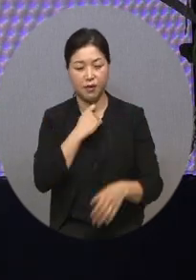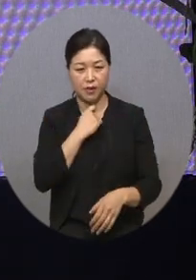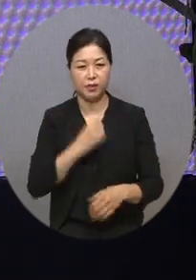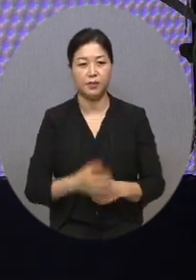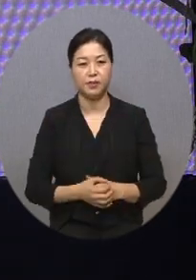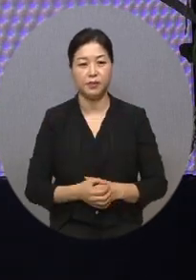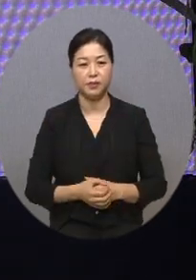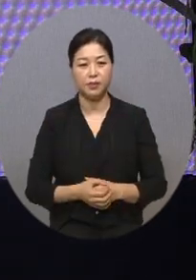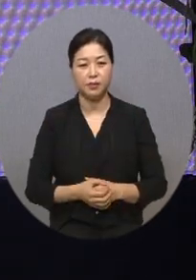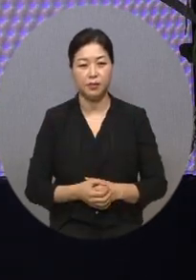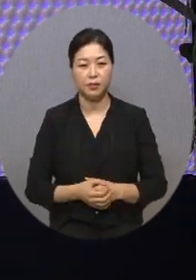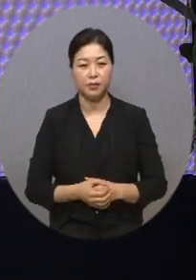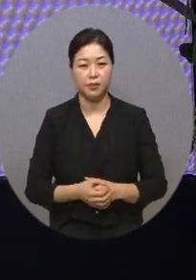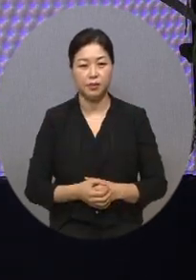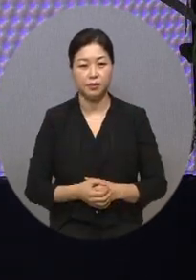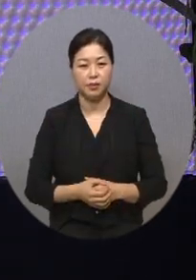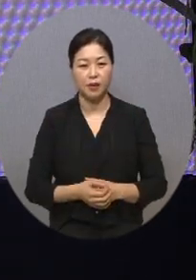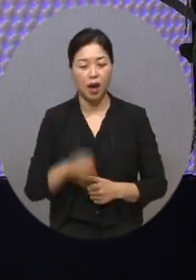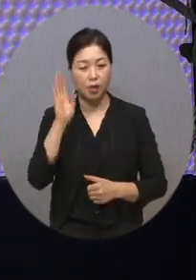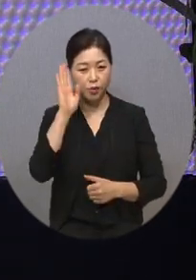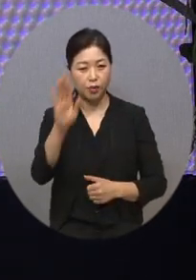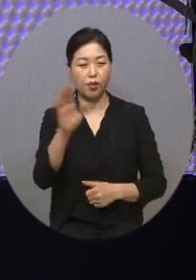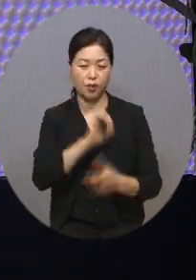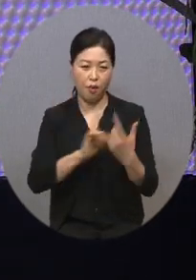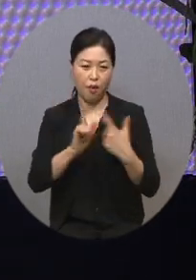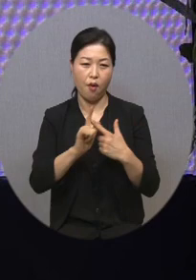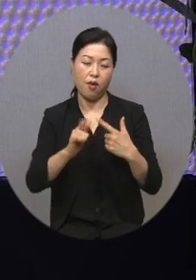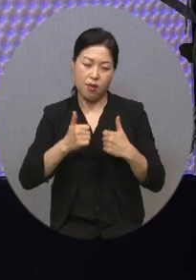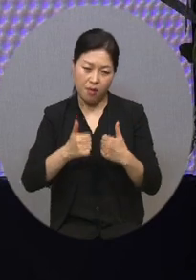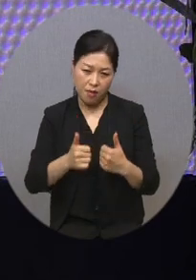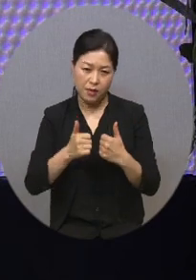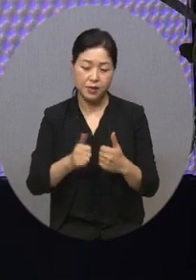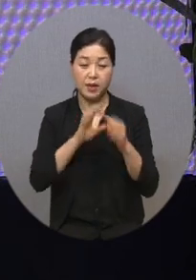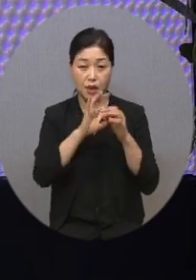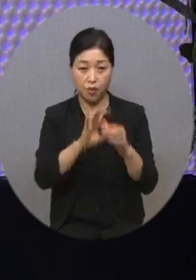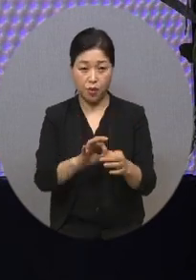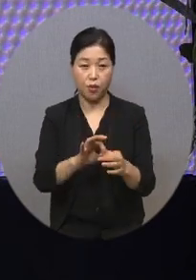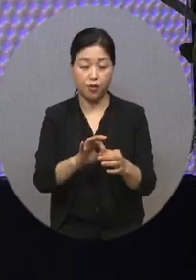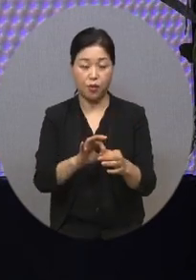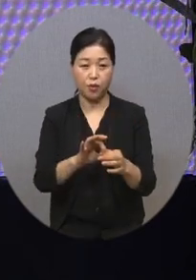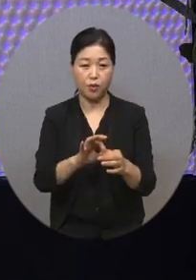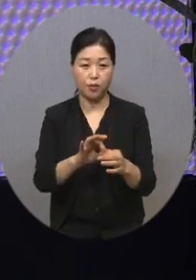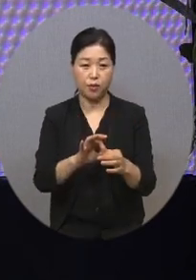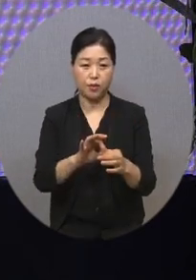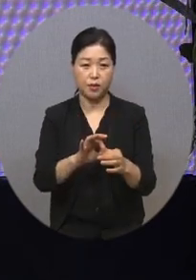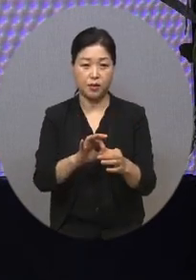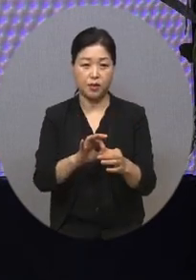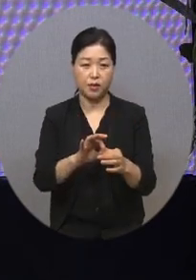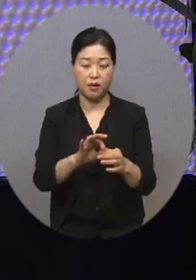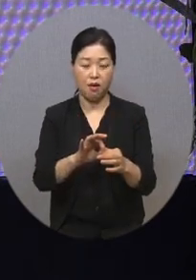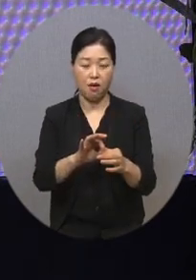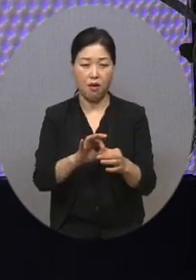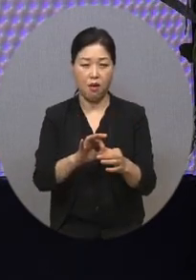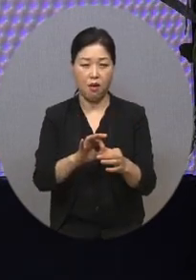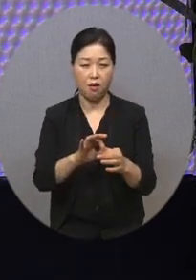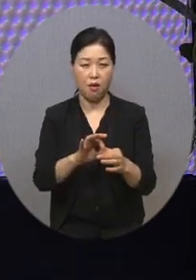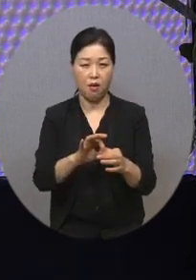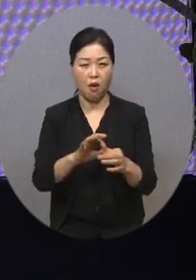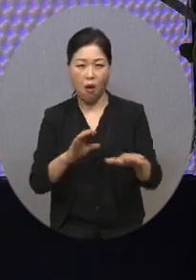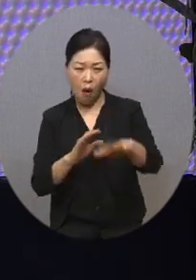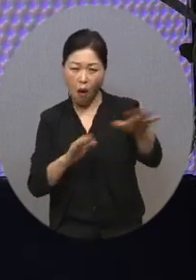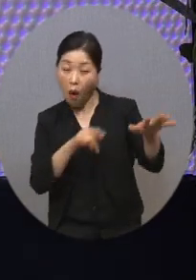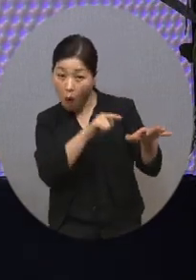싶고요. 앞으로 또 이렇게 더 열심히 계속하면은 어느 누구 못지않은 정말